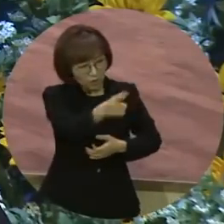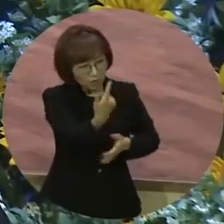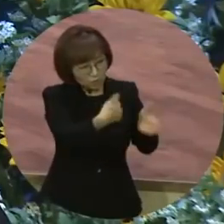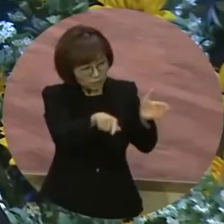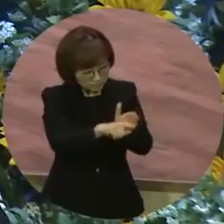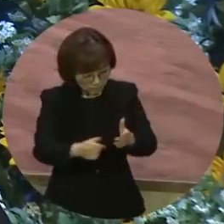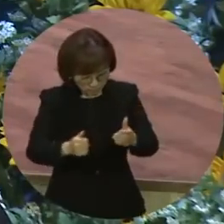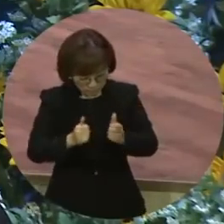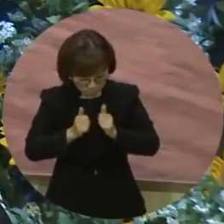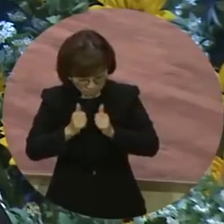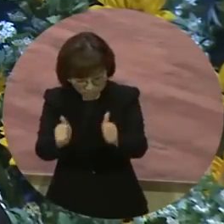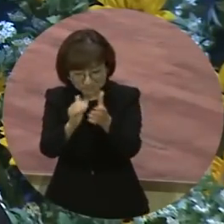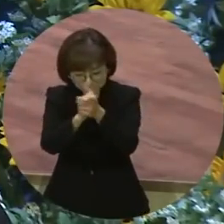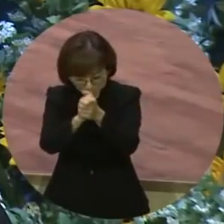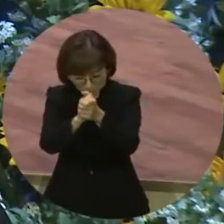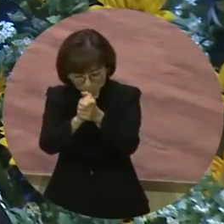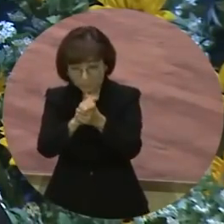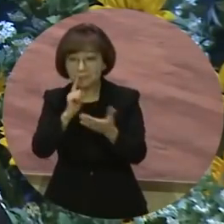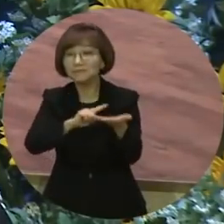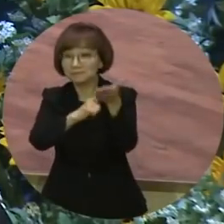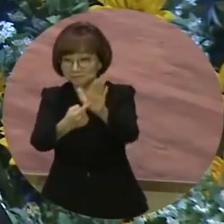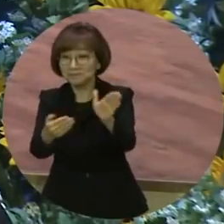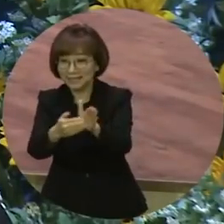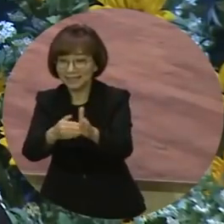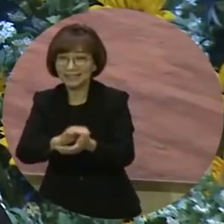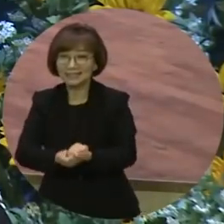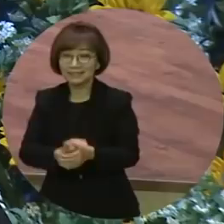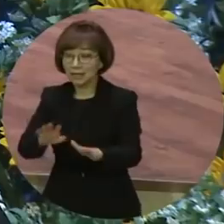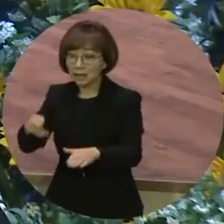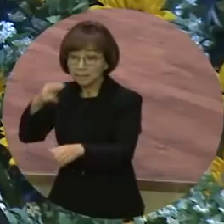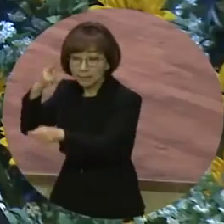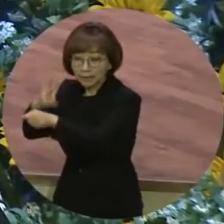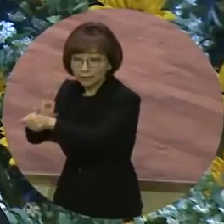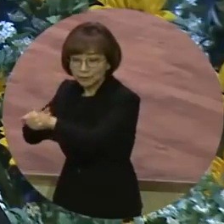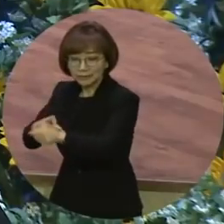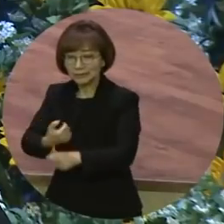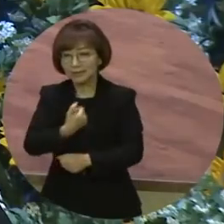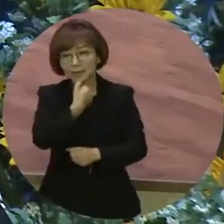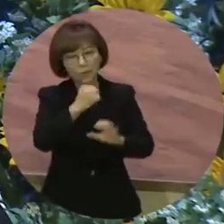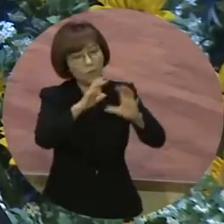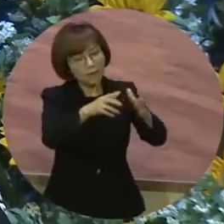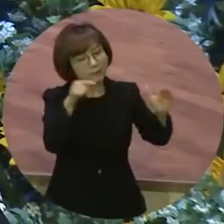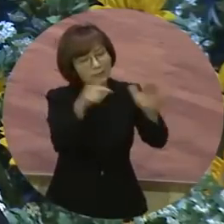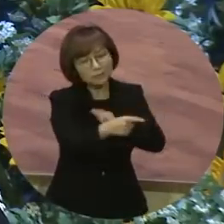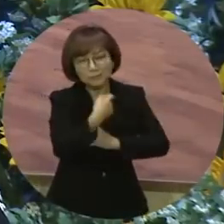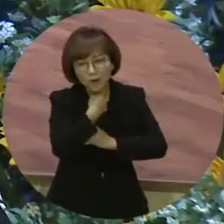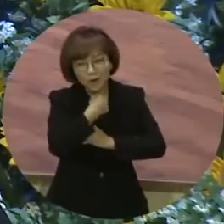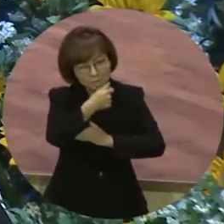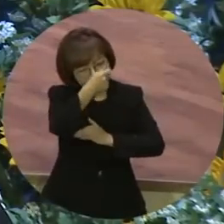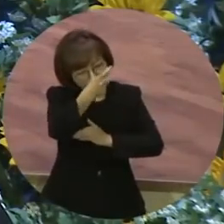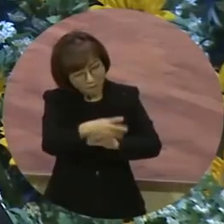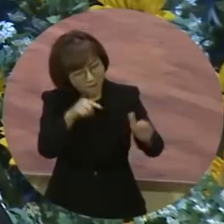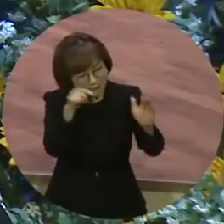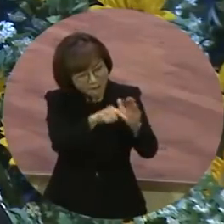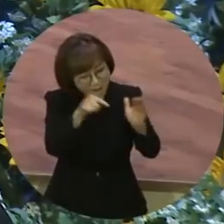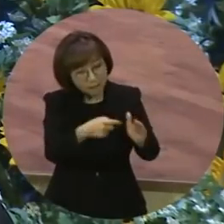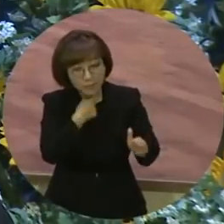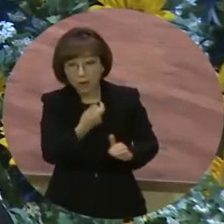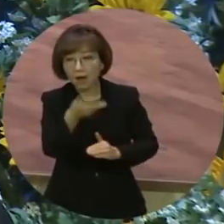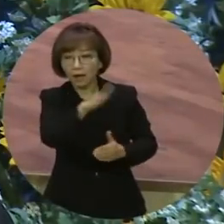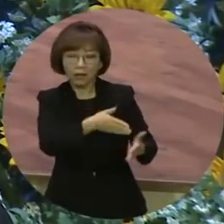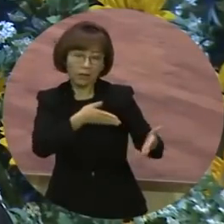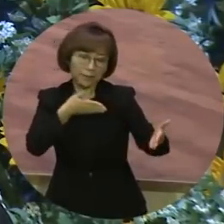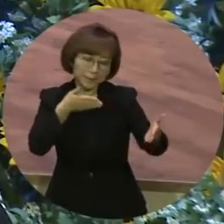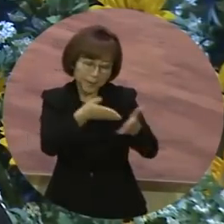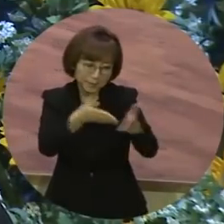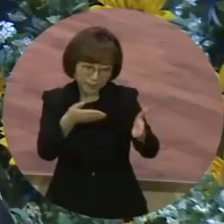있습니다. 특별히 이 사도 바울은 여러 차례 로마에 가고자 했지만은 문이 열리지 않았다.